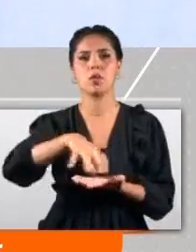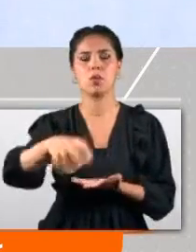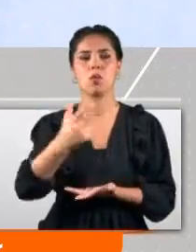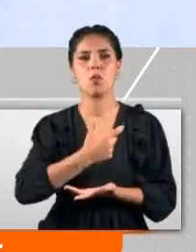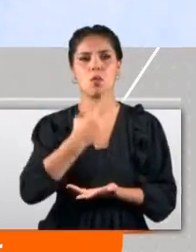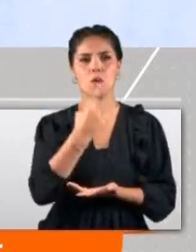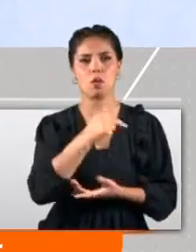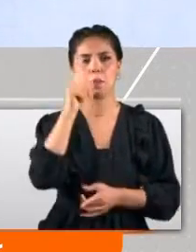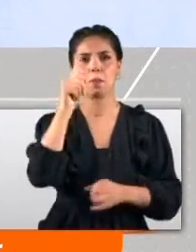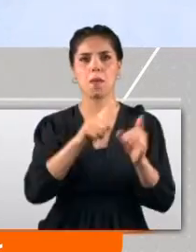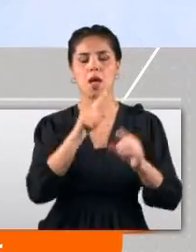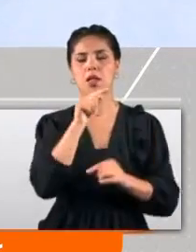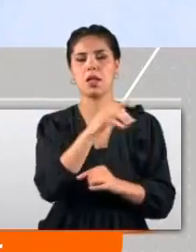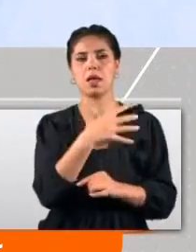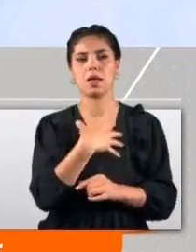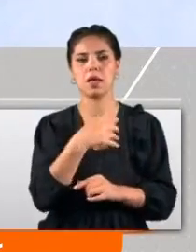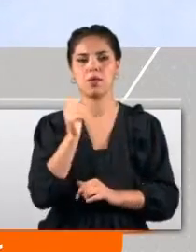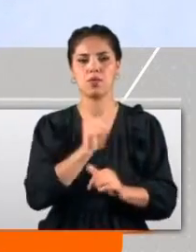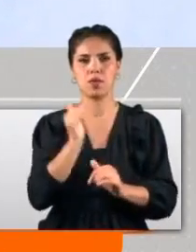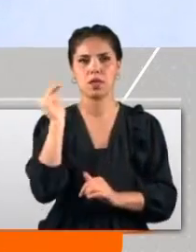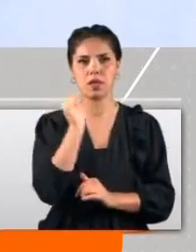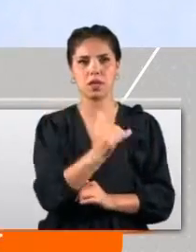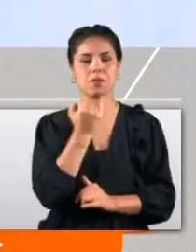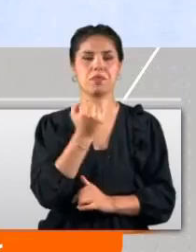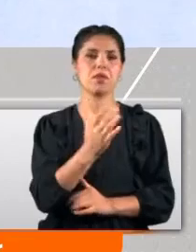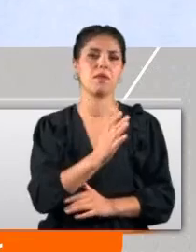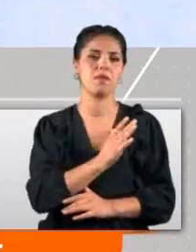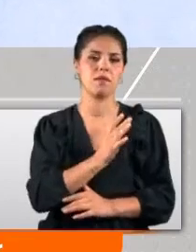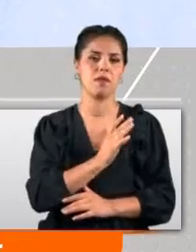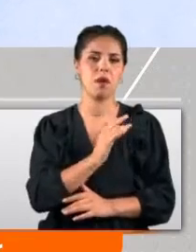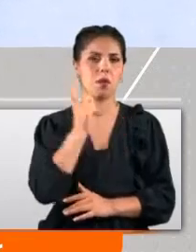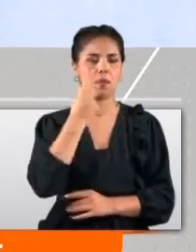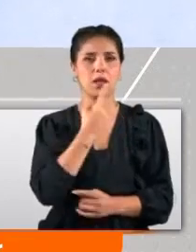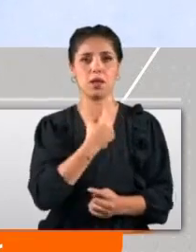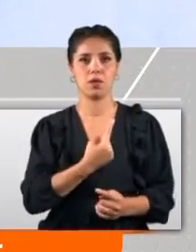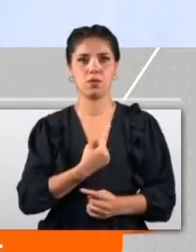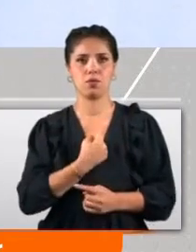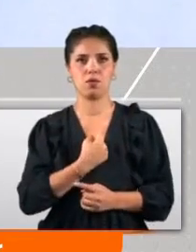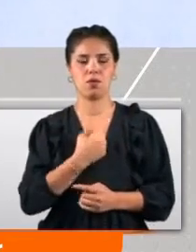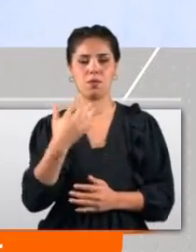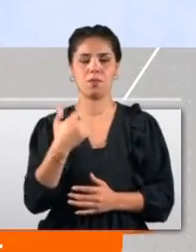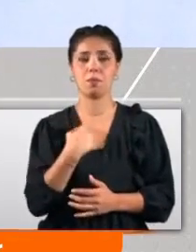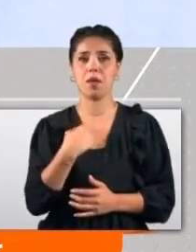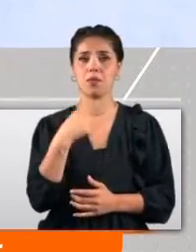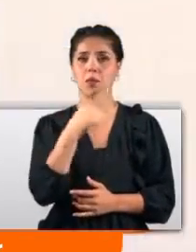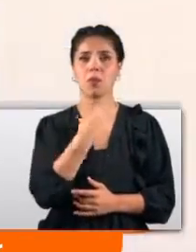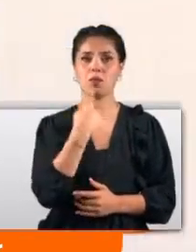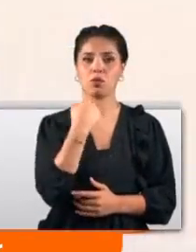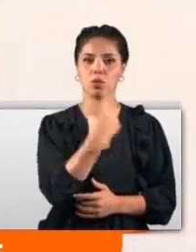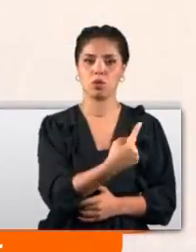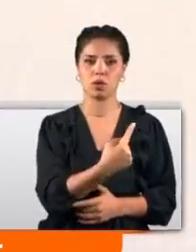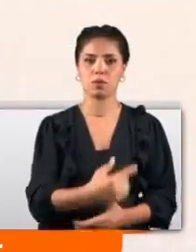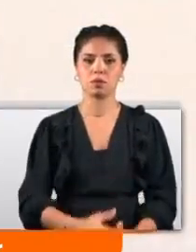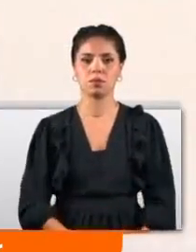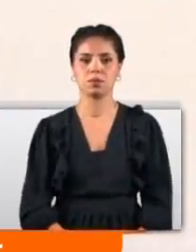ara ara kendisinin üniversiteye gelip ziyaret ettiği yönünde bilgiler verince ben bu konuyu kendisinde paylaştım. Ben bir